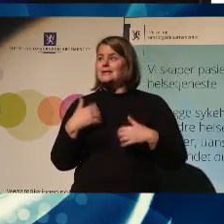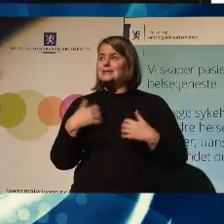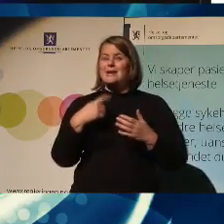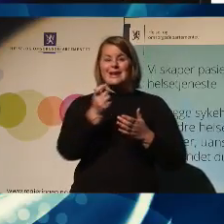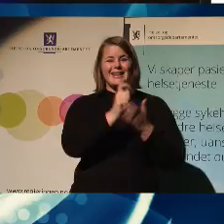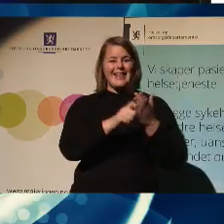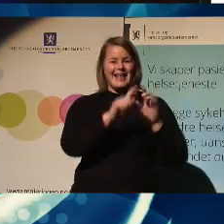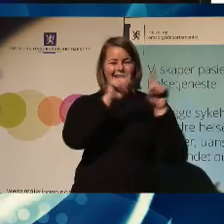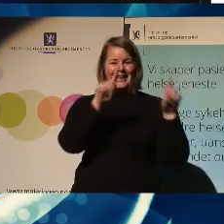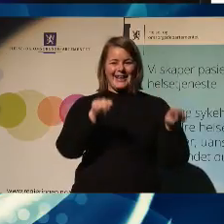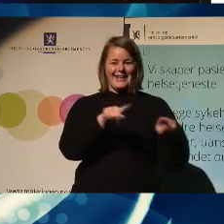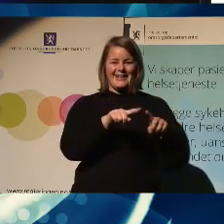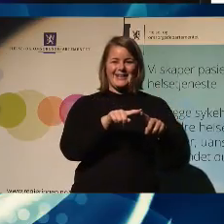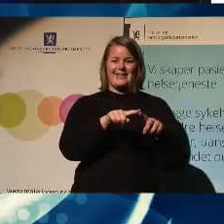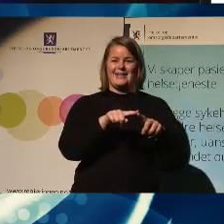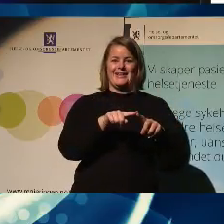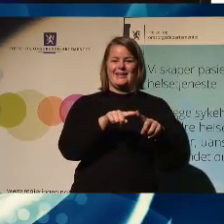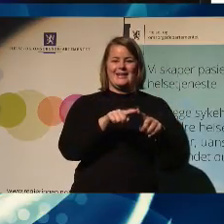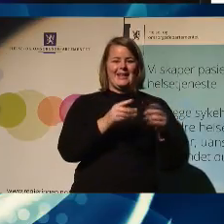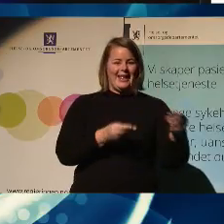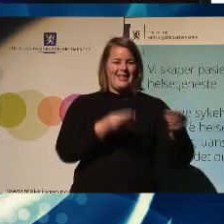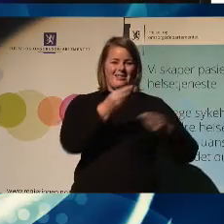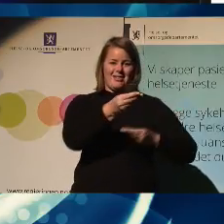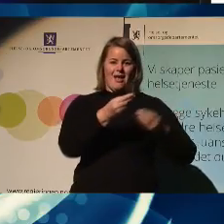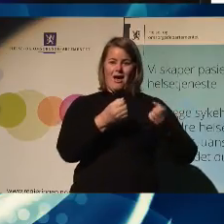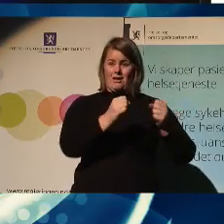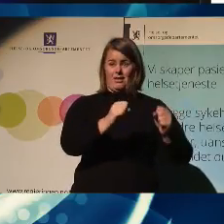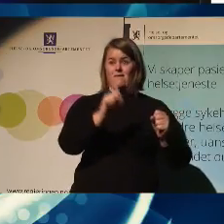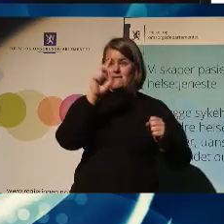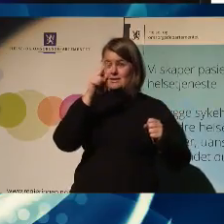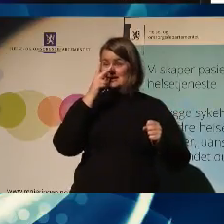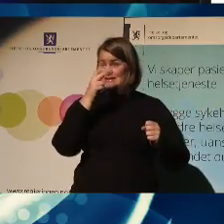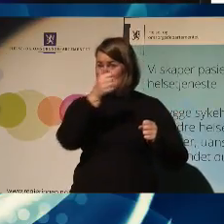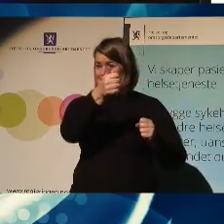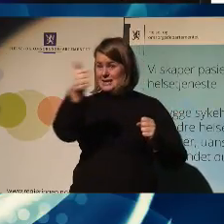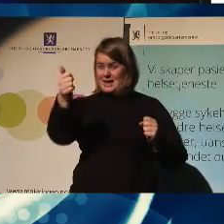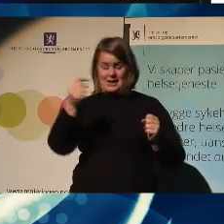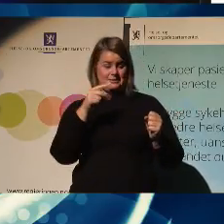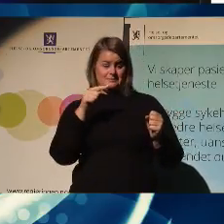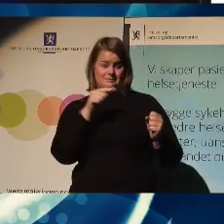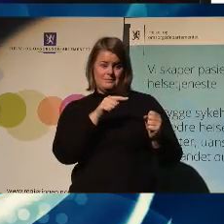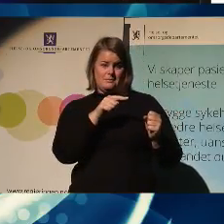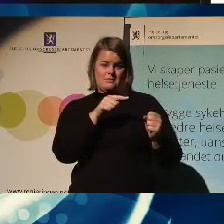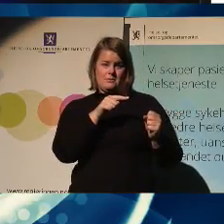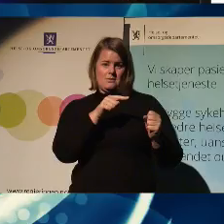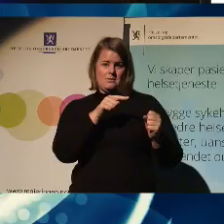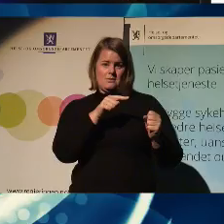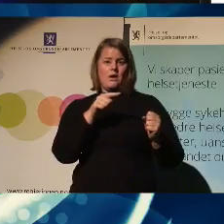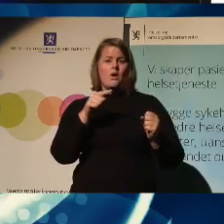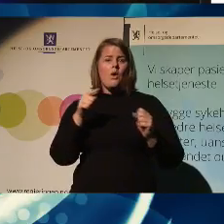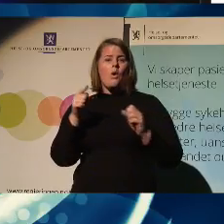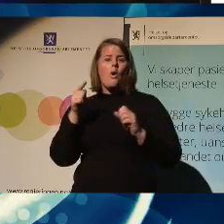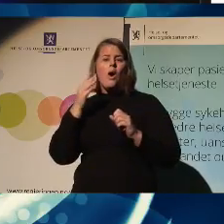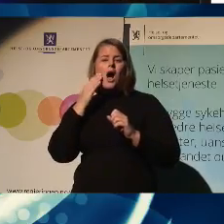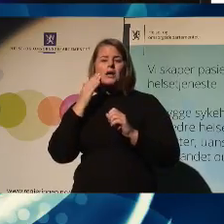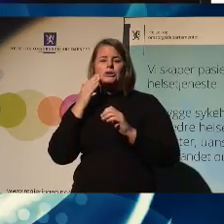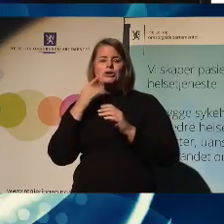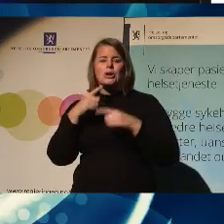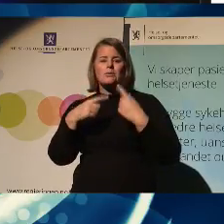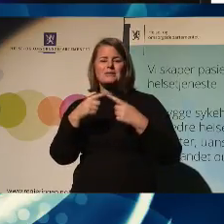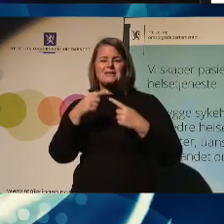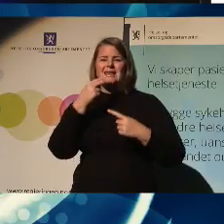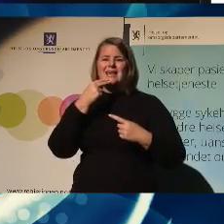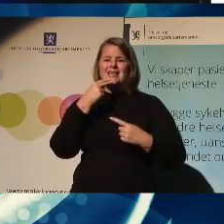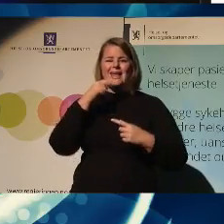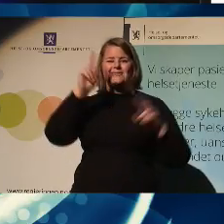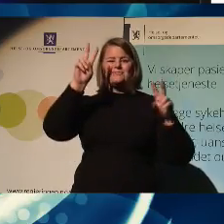tegning som interaktiv, som dere kan gå inn og kikke på, hvor dere liksom ser hele asylprosessen. De kaller den for Norges